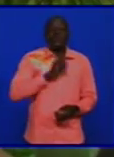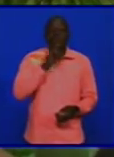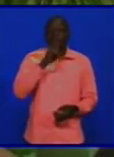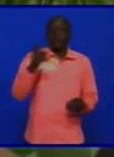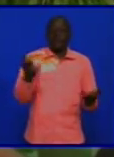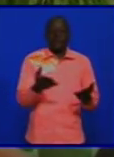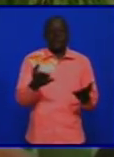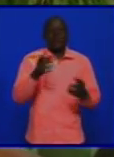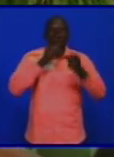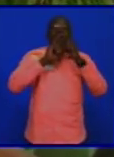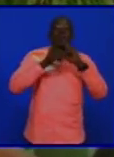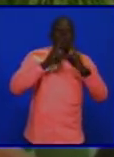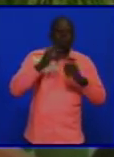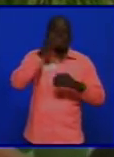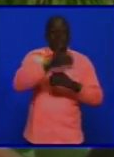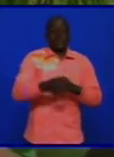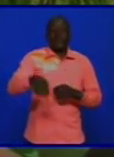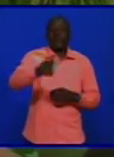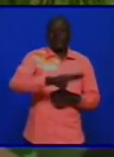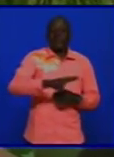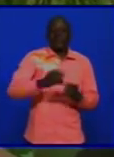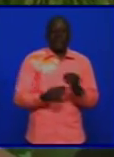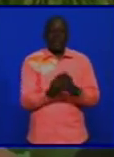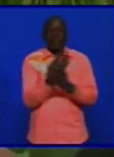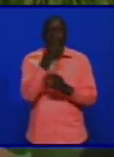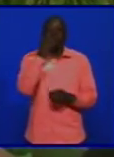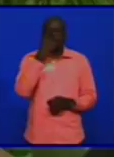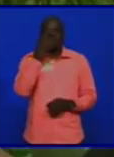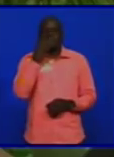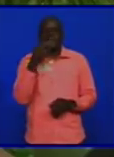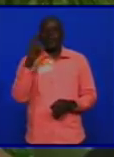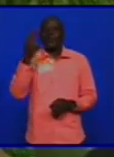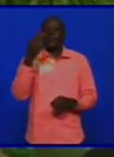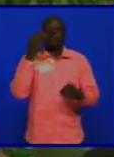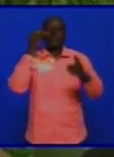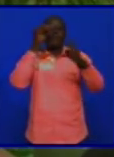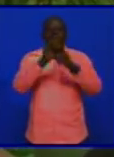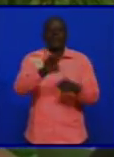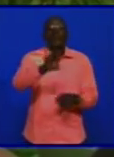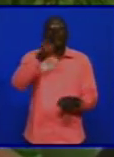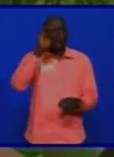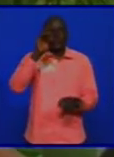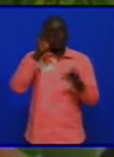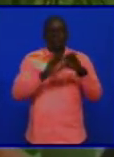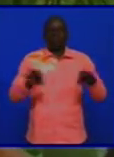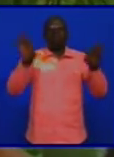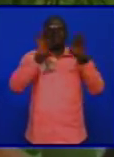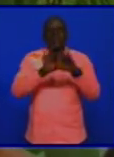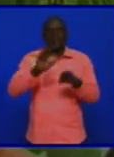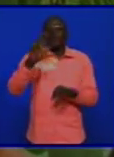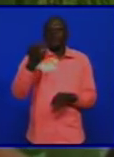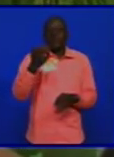train de parler devant vous. Donc c'est d'abord la promotion de l'humour. Le deuxième objectif, c'est de déceler des talents. Et le troisième objectif, c'est de